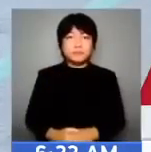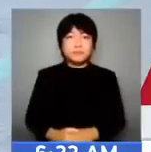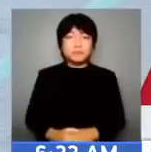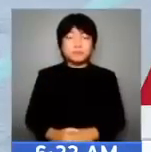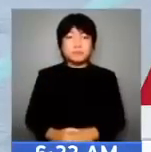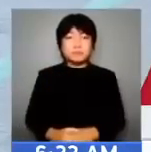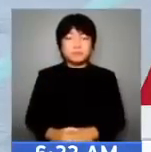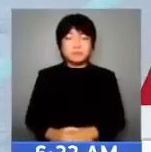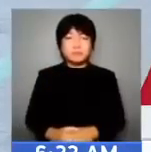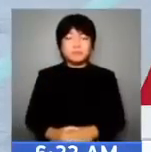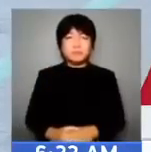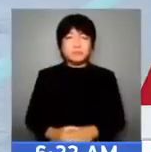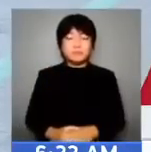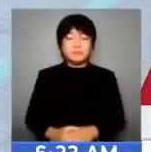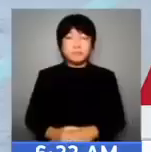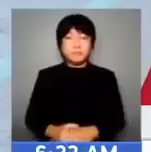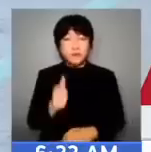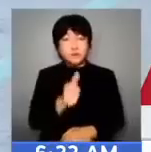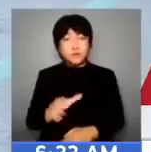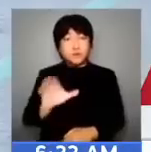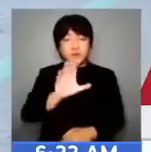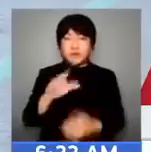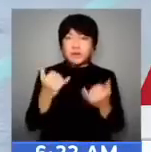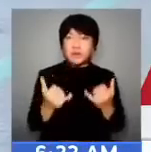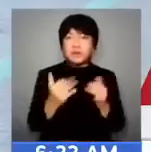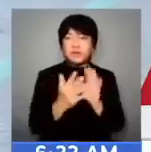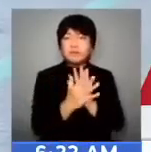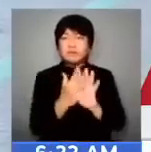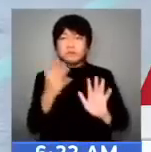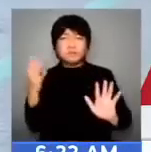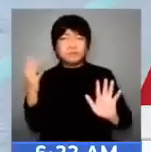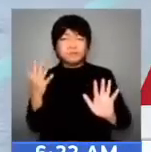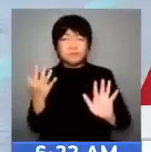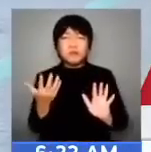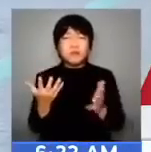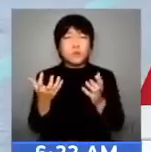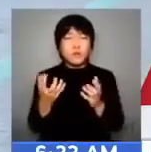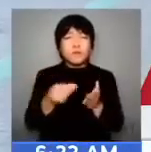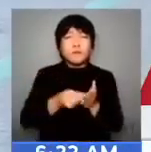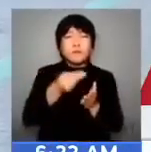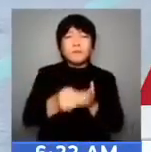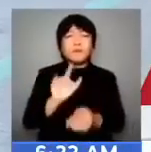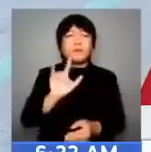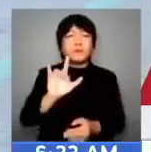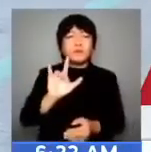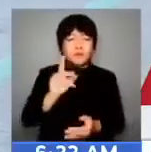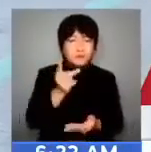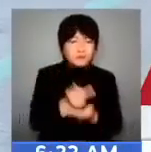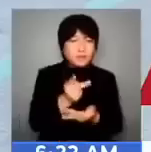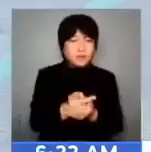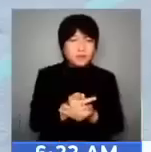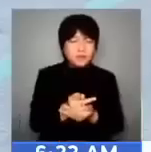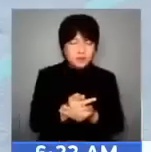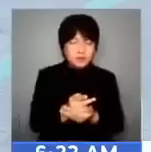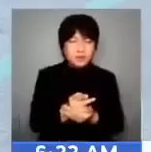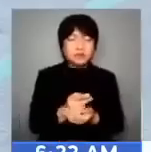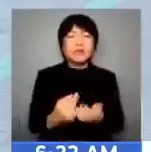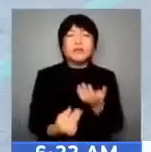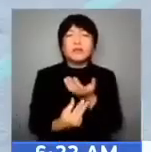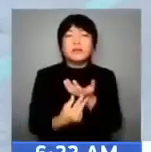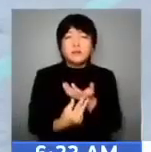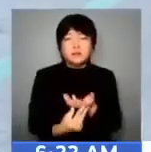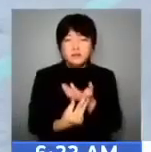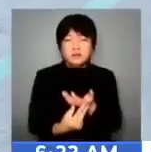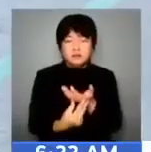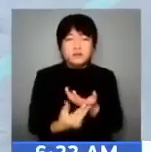Susan, good morning. Magdamagan pa rin yung pila para makabili ng murang bigas sa 25 pesos per kilo. Dito po yan sa Kadiwa Store sa tanggapan ng Department